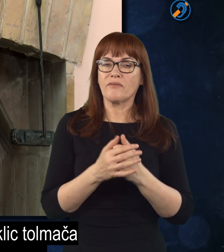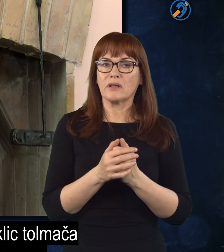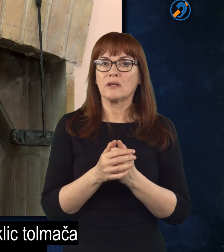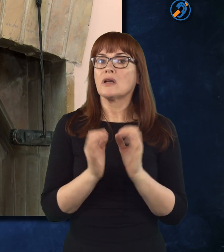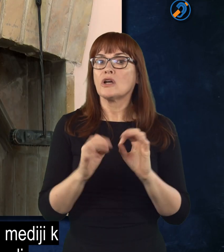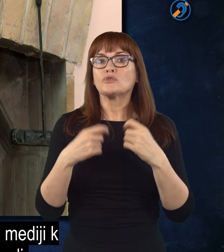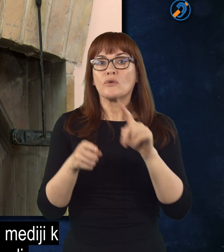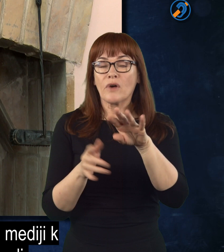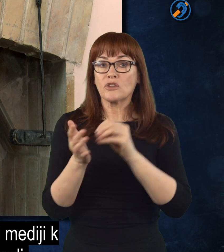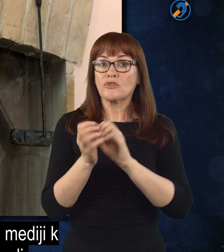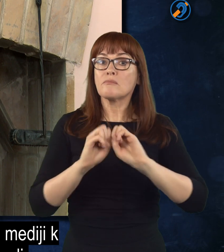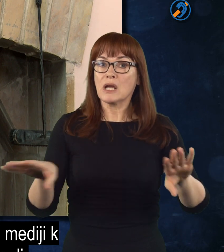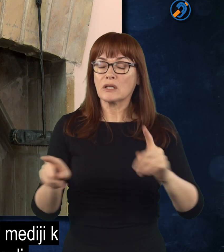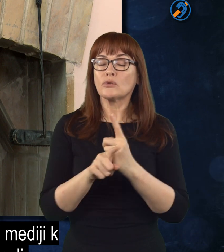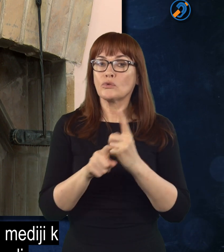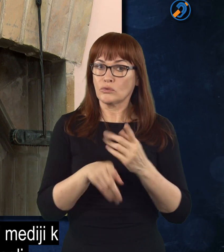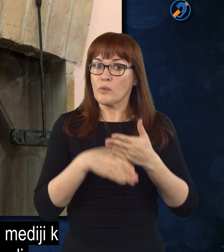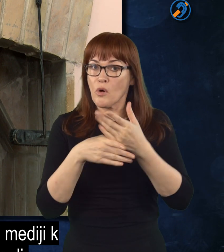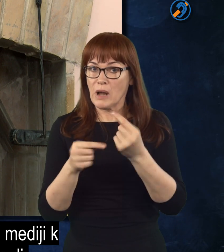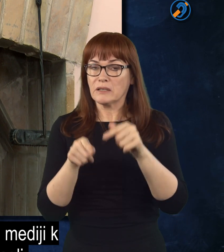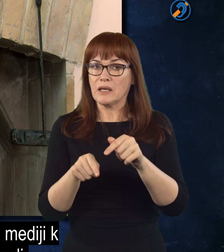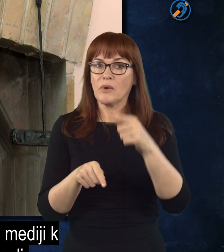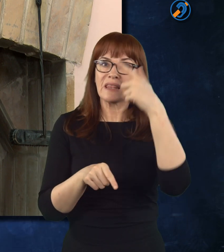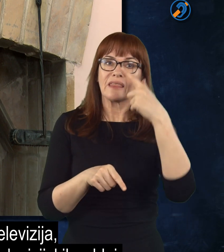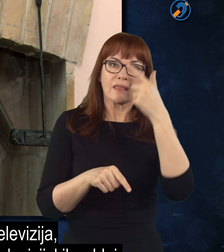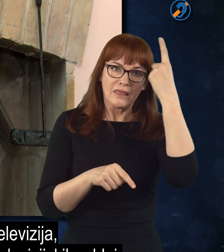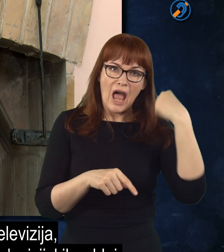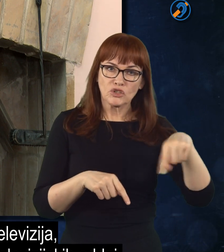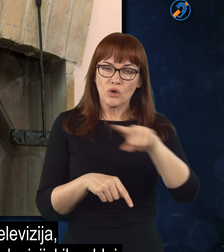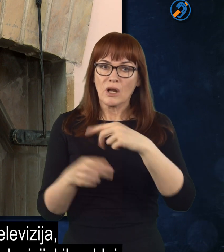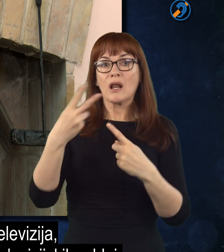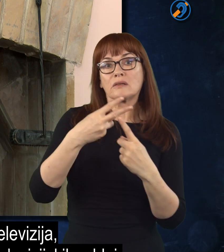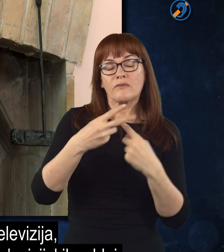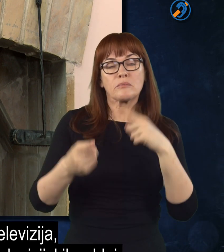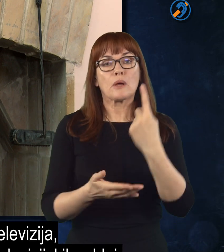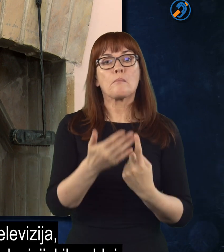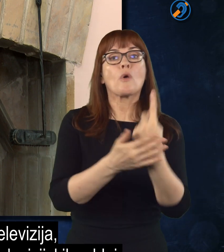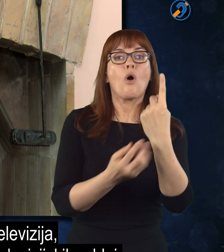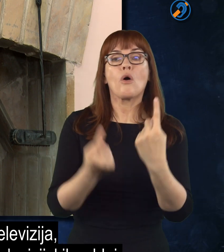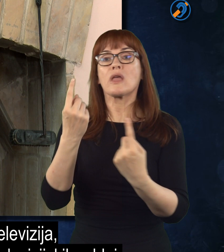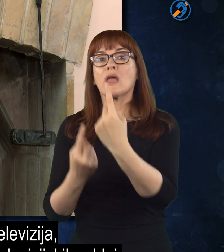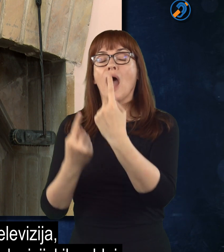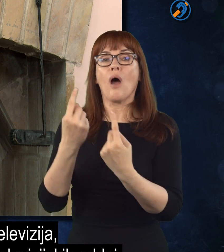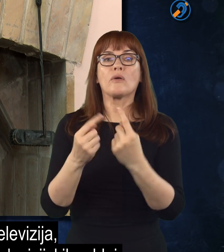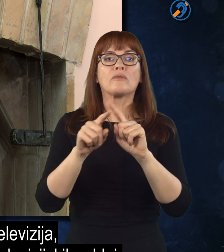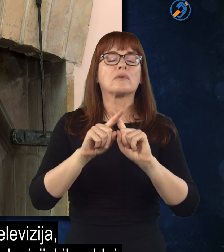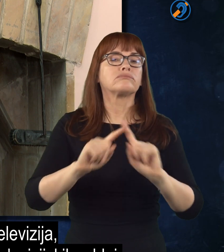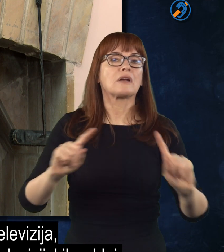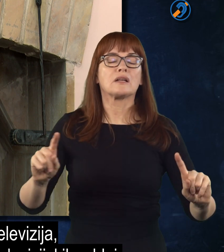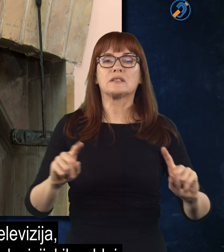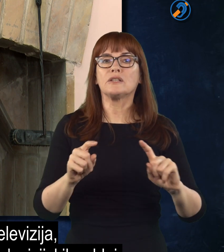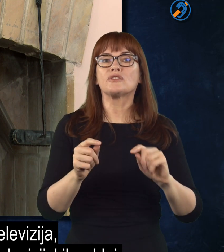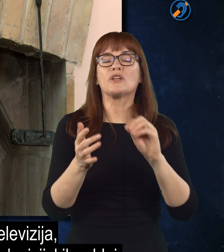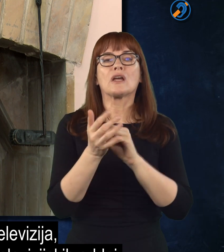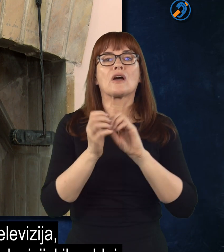prepoznaven. Zagotovo tukaj vaši mediji tudi so pripomogli k temu in nacionalna televizija, ker se pojavljamo v vrsti